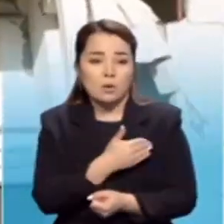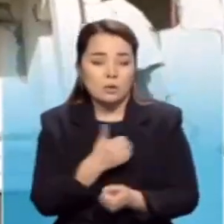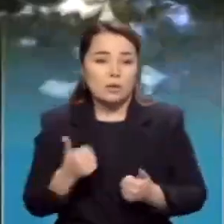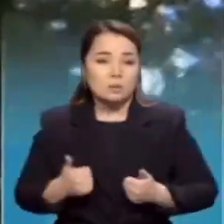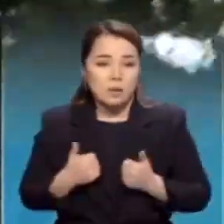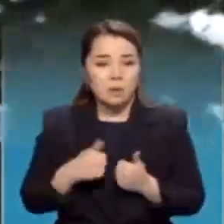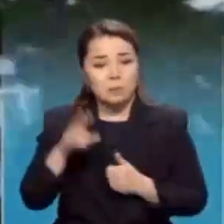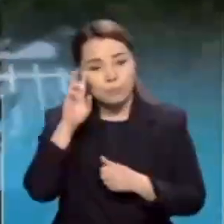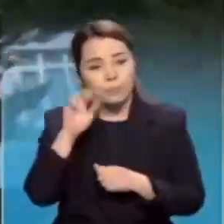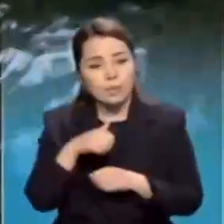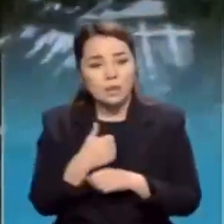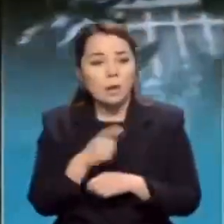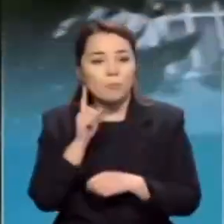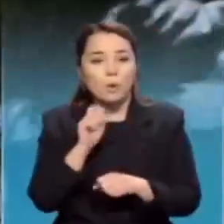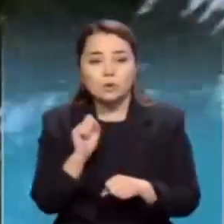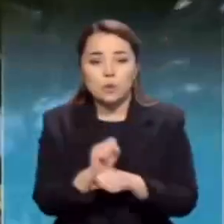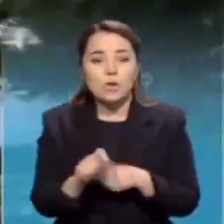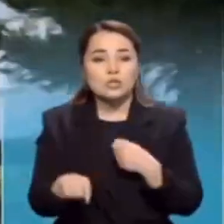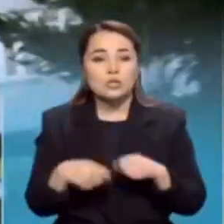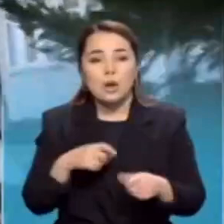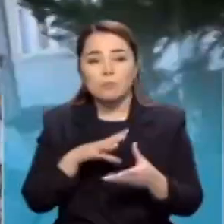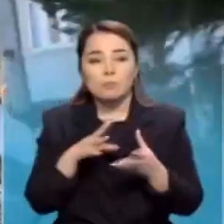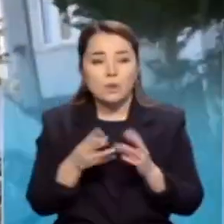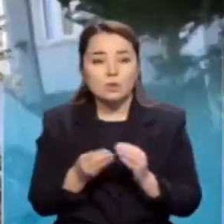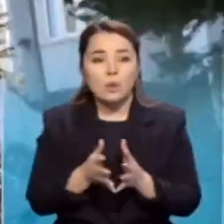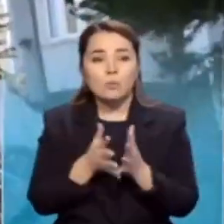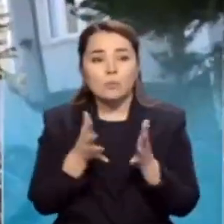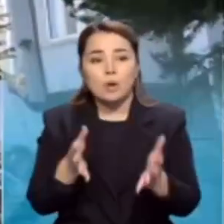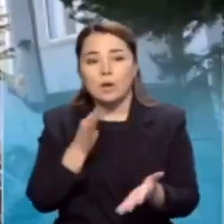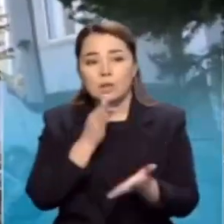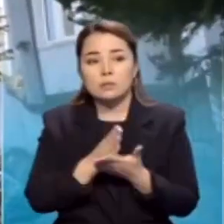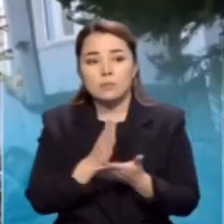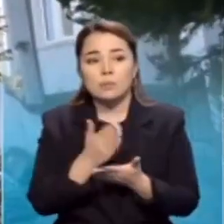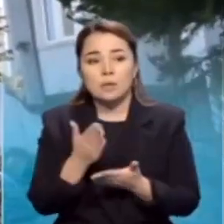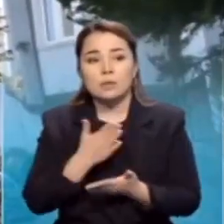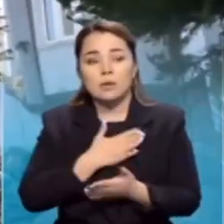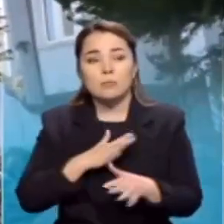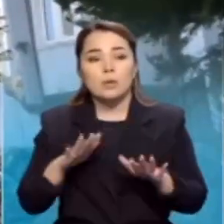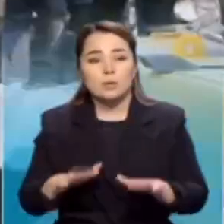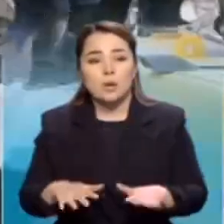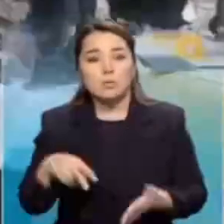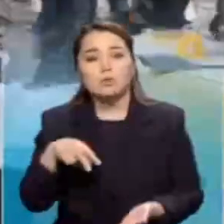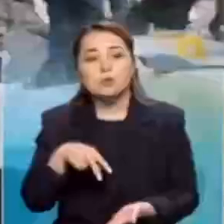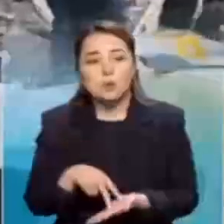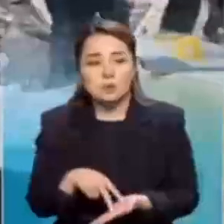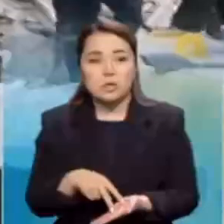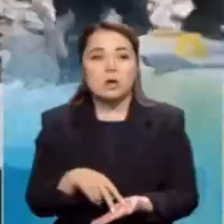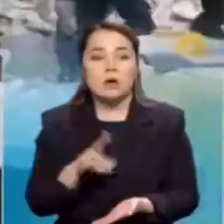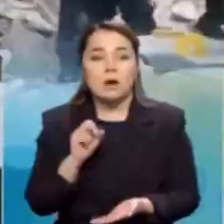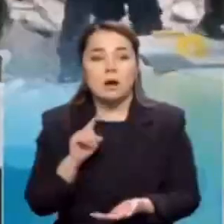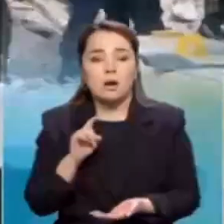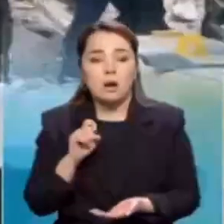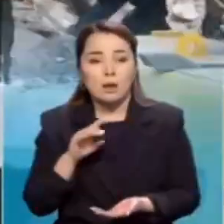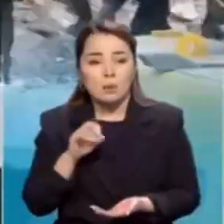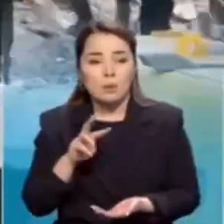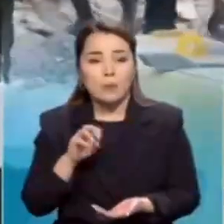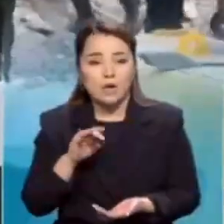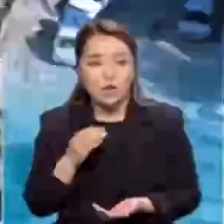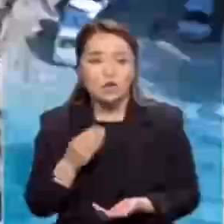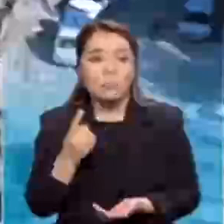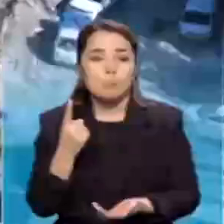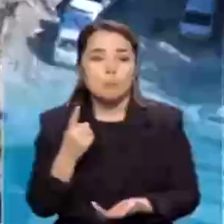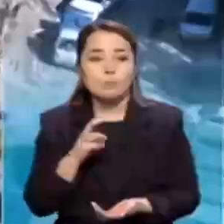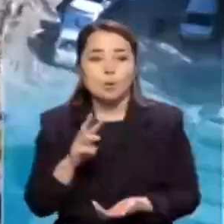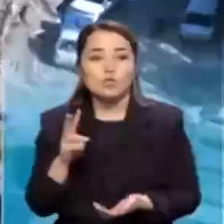билік тоқтатып тұр. Шығын енді орасан. Мынау мен тұрған Қахарман Мараш қаласында 1 миллион 700